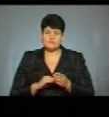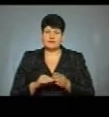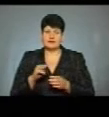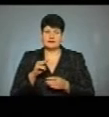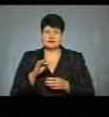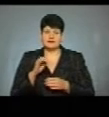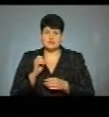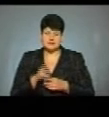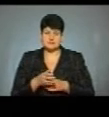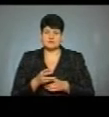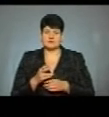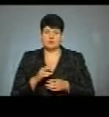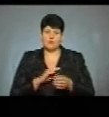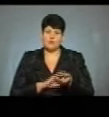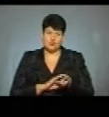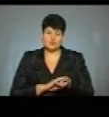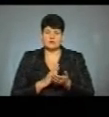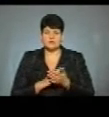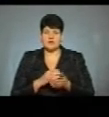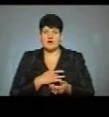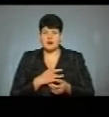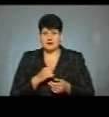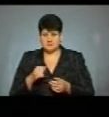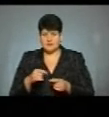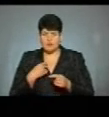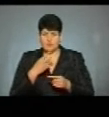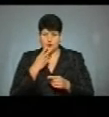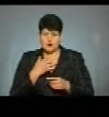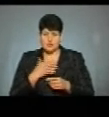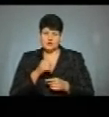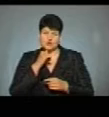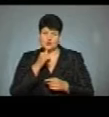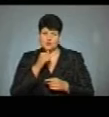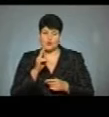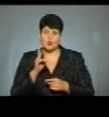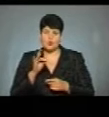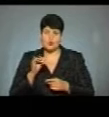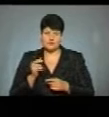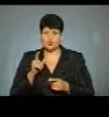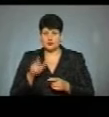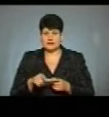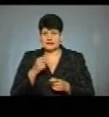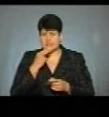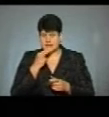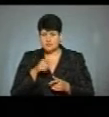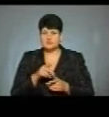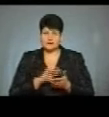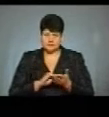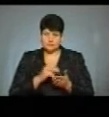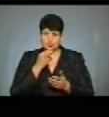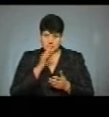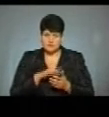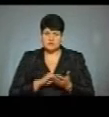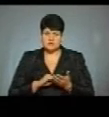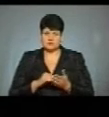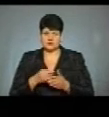систолічний, діастолічний, пульс, і якщо є аритмія, воно також нам покаже. І цукор крові. Якщо людина їла, то ми записуємо, що вона їла, а не їла, то